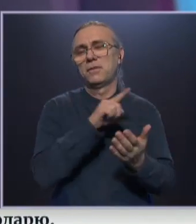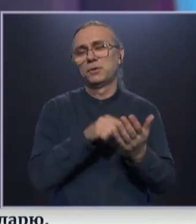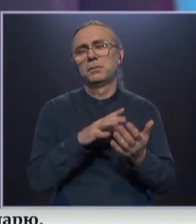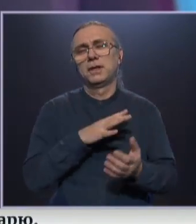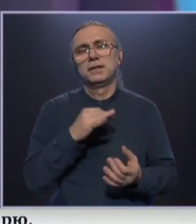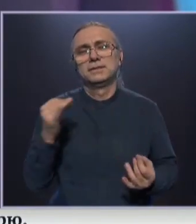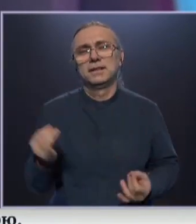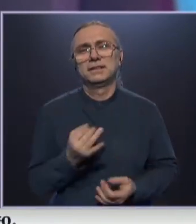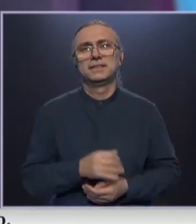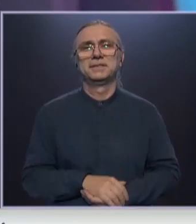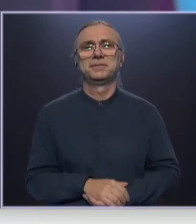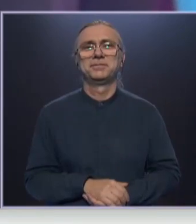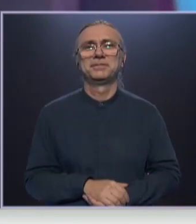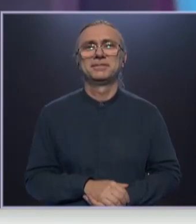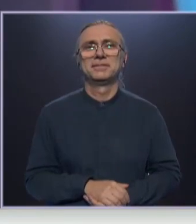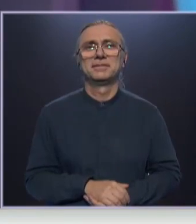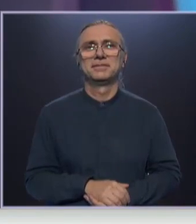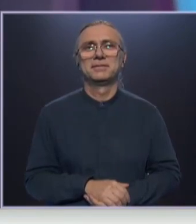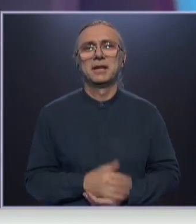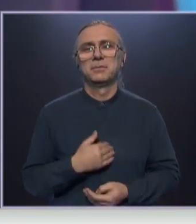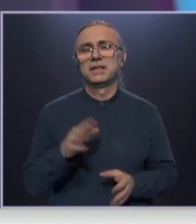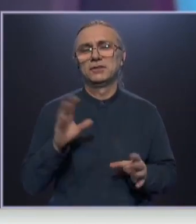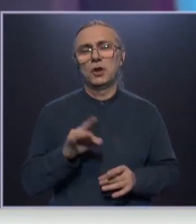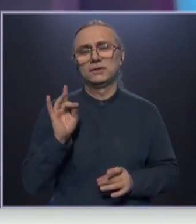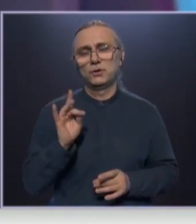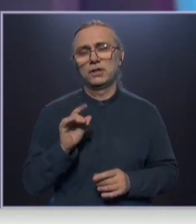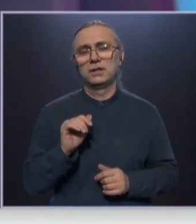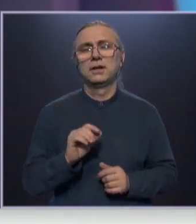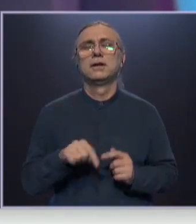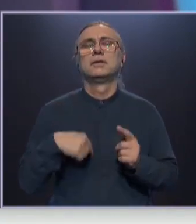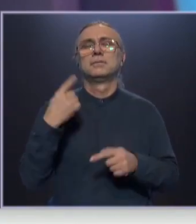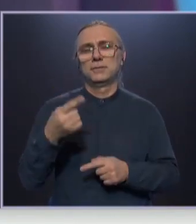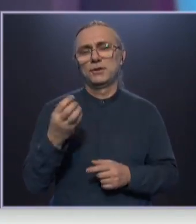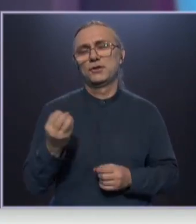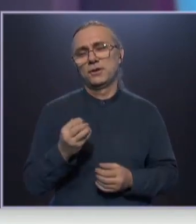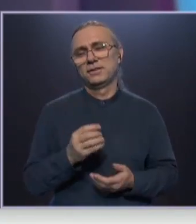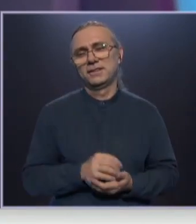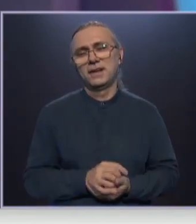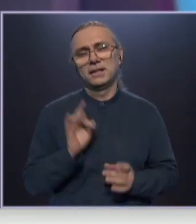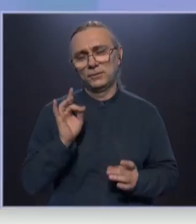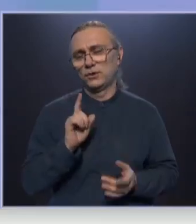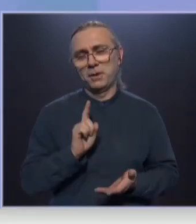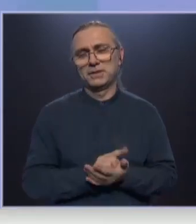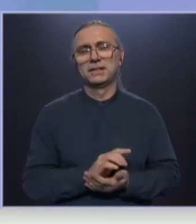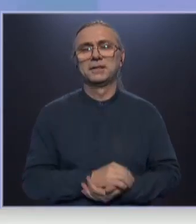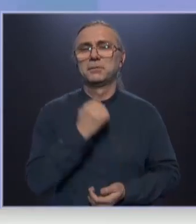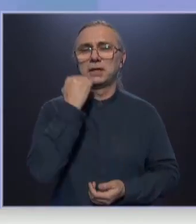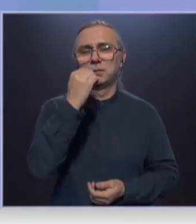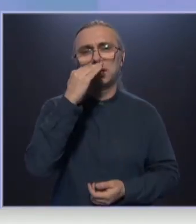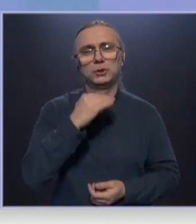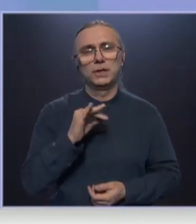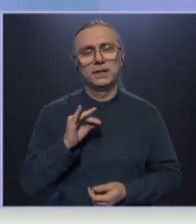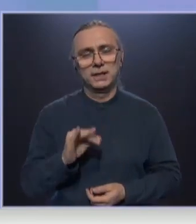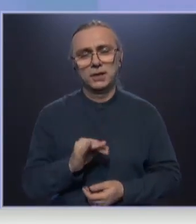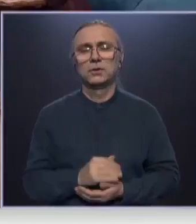интересно. Не все озвучили. На завтра у нас еще осталась большая часть. Спасибо, конечно, отцу Игорю. Протоиерей Грифомин